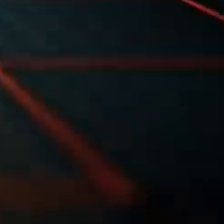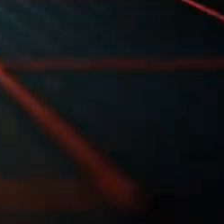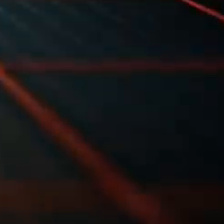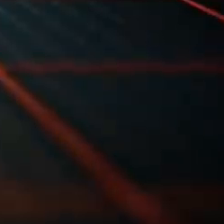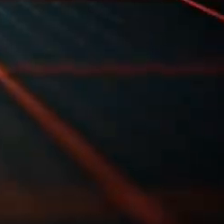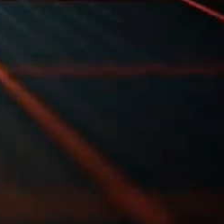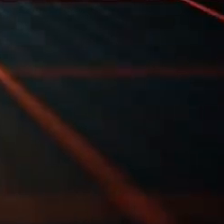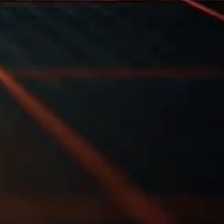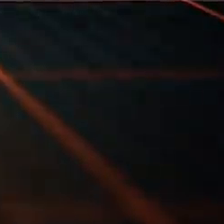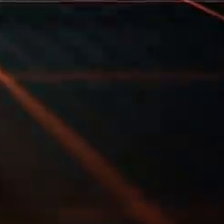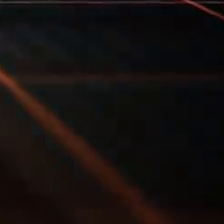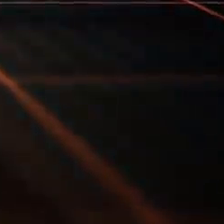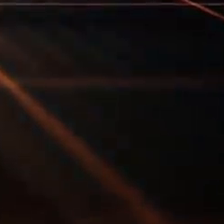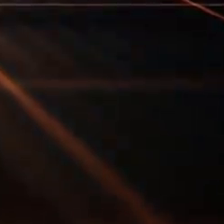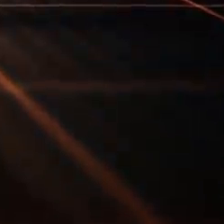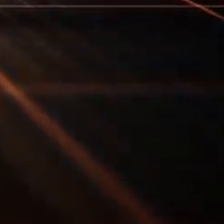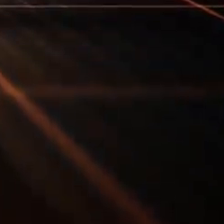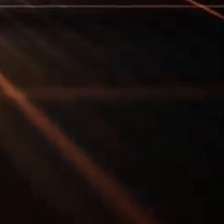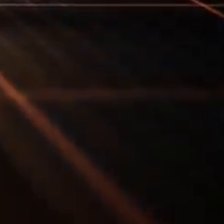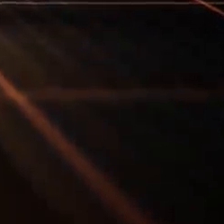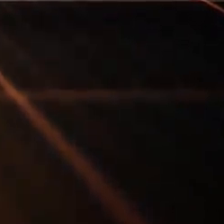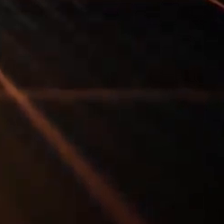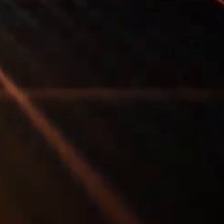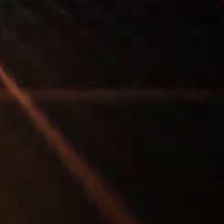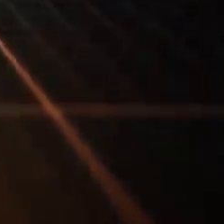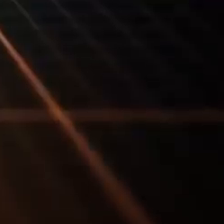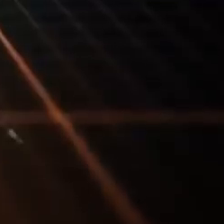dengan tante-tante